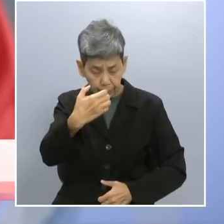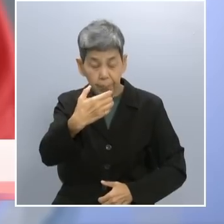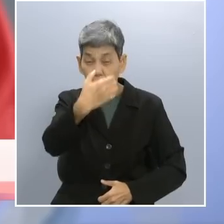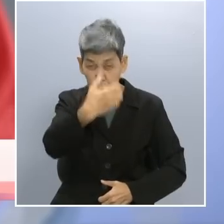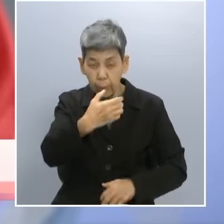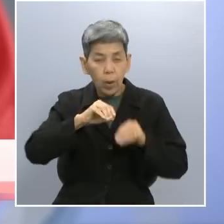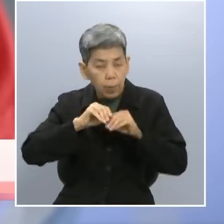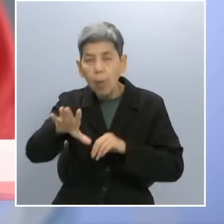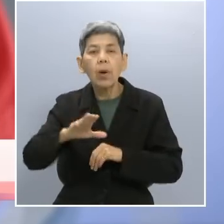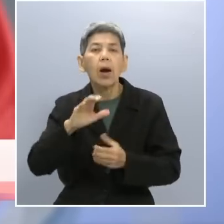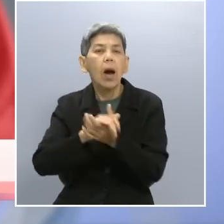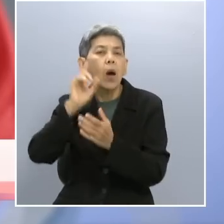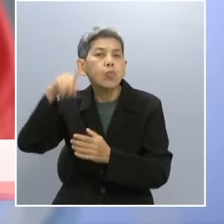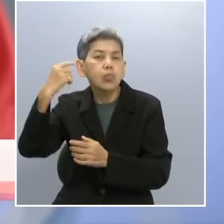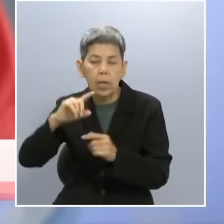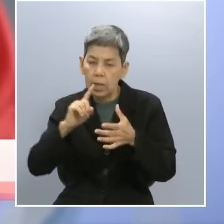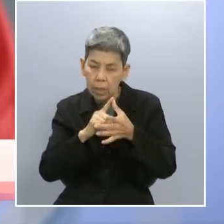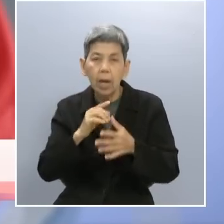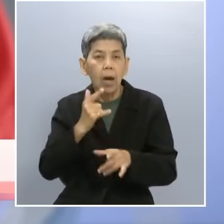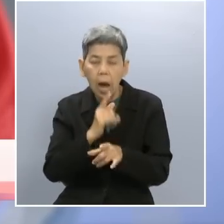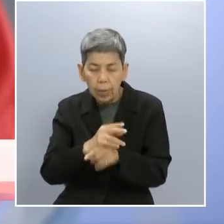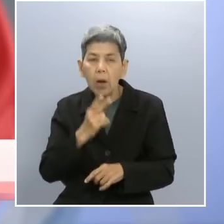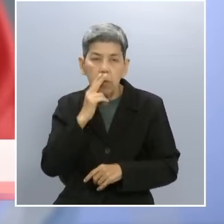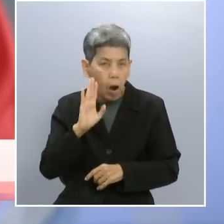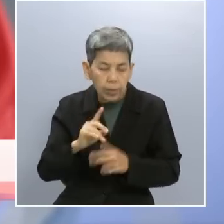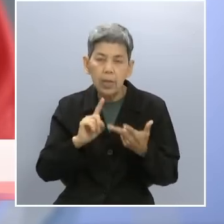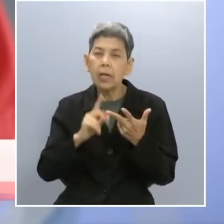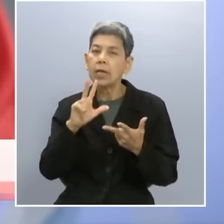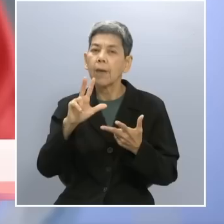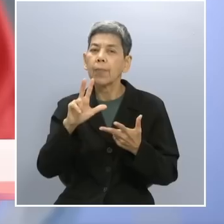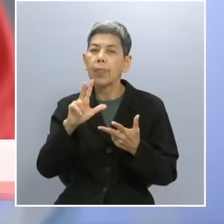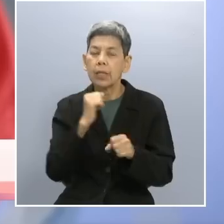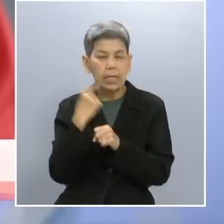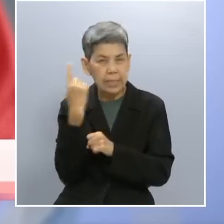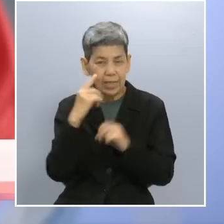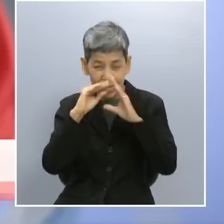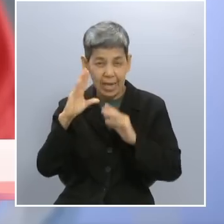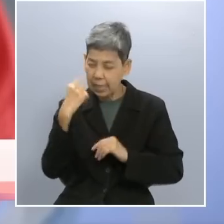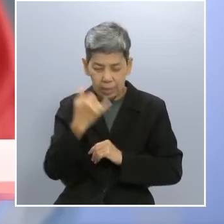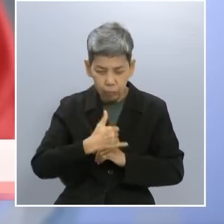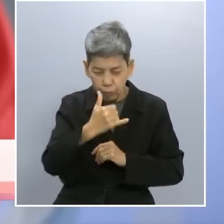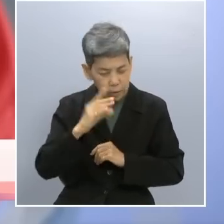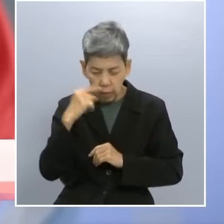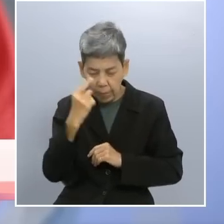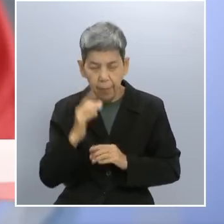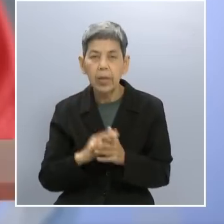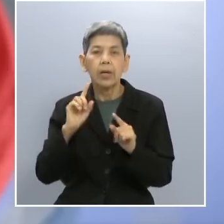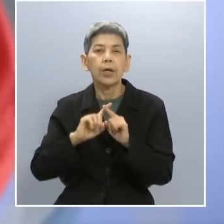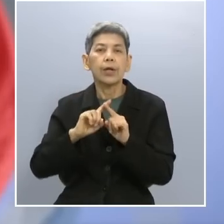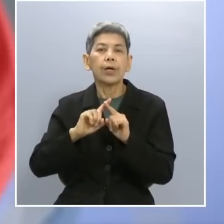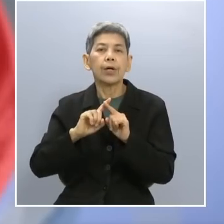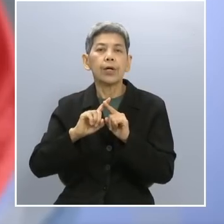แล้วส่งให้เมียฟัง 15,000ดื่มเหล้า 2ห้ามสูบบุหรี่ 3ห้ามเที่ยวแต่เกรดกลางคืน